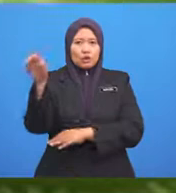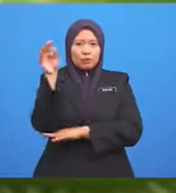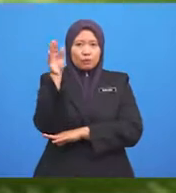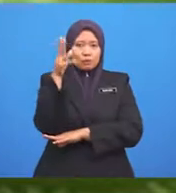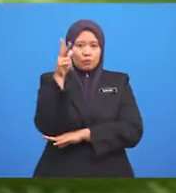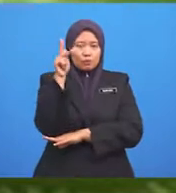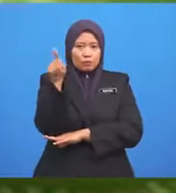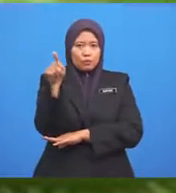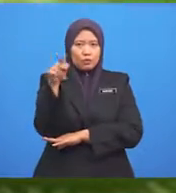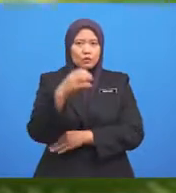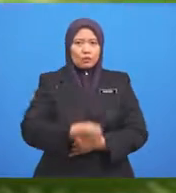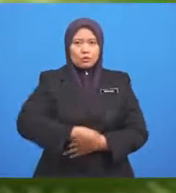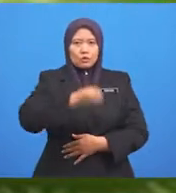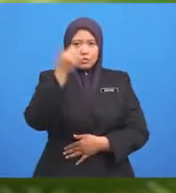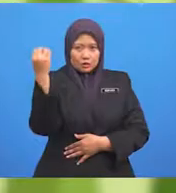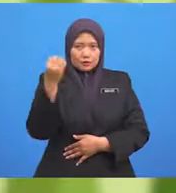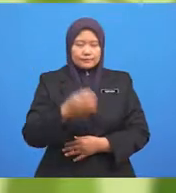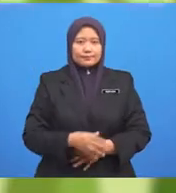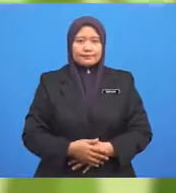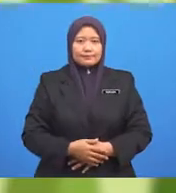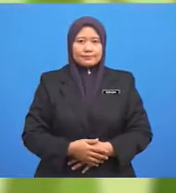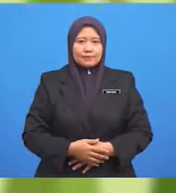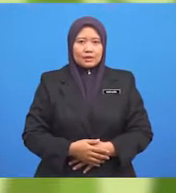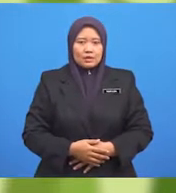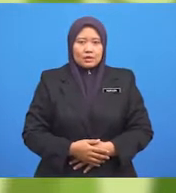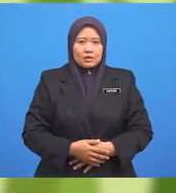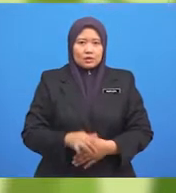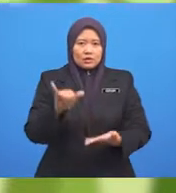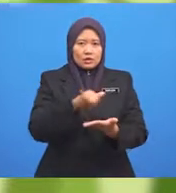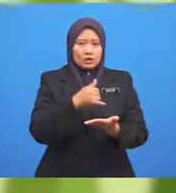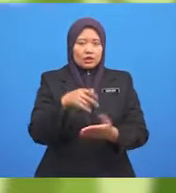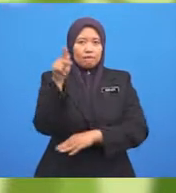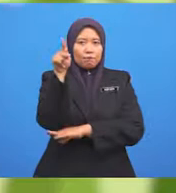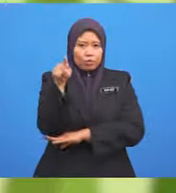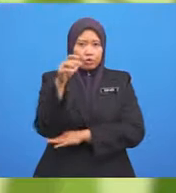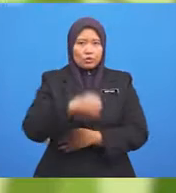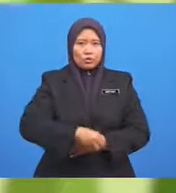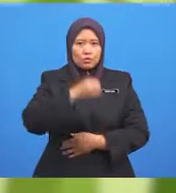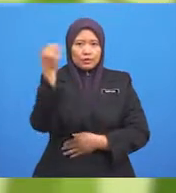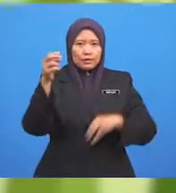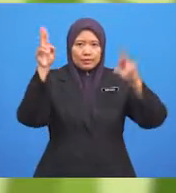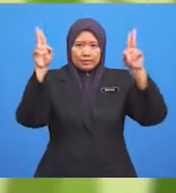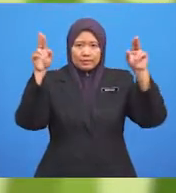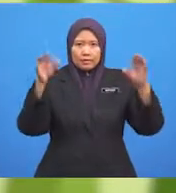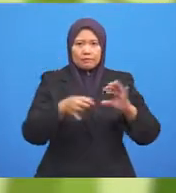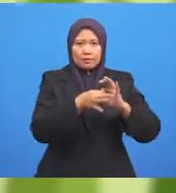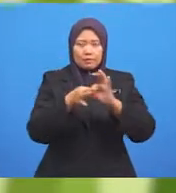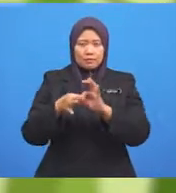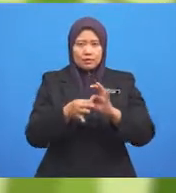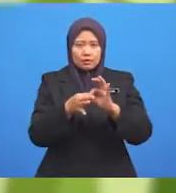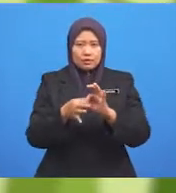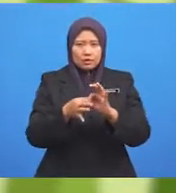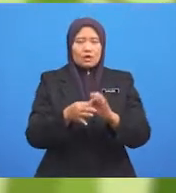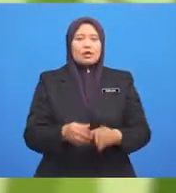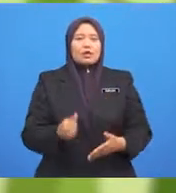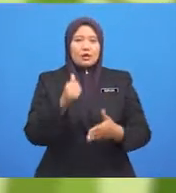Murid-murid, sila ambil perhatian. Syair pohon buluh ini bertemakan tentang perpaduan